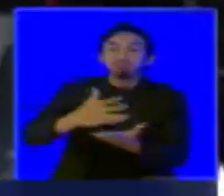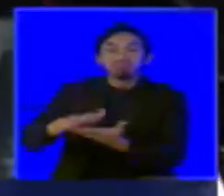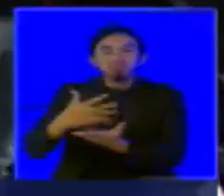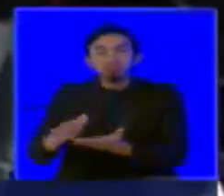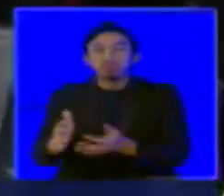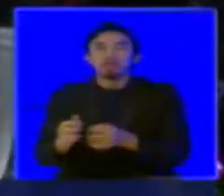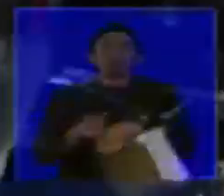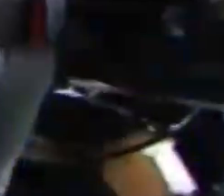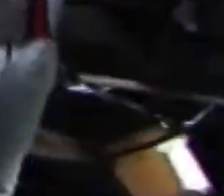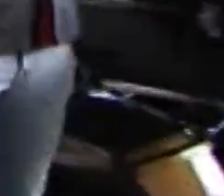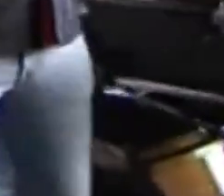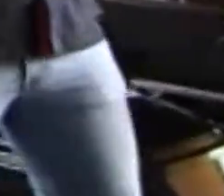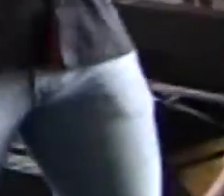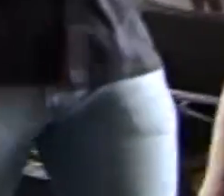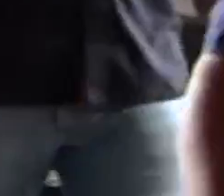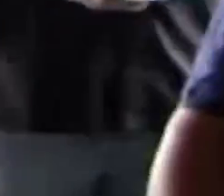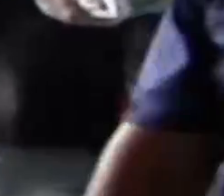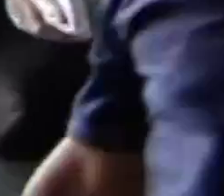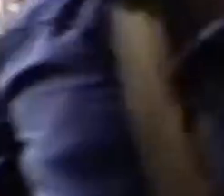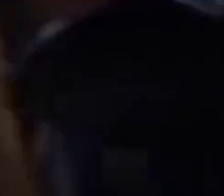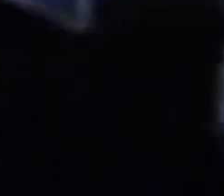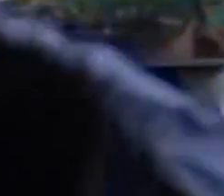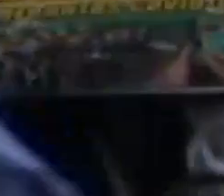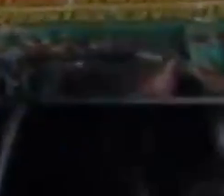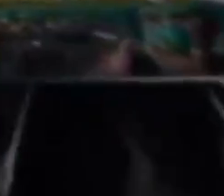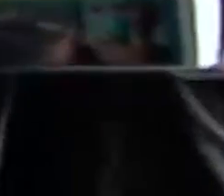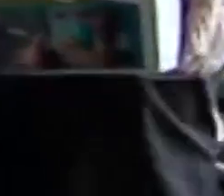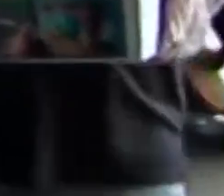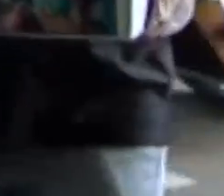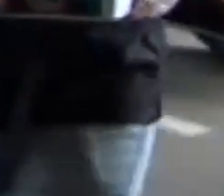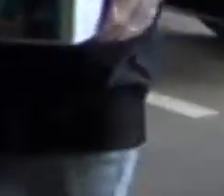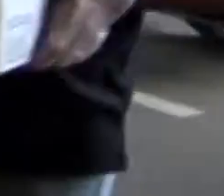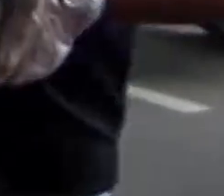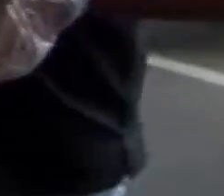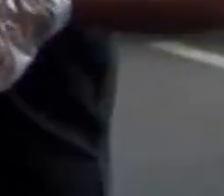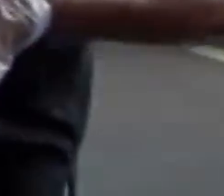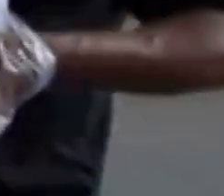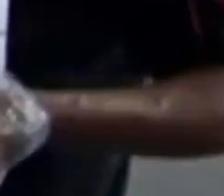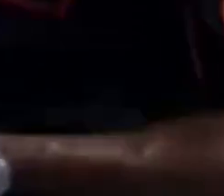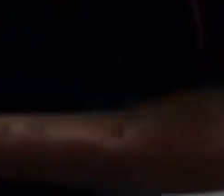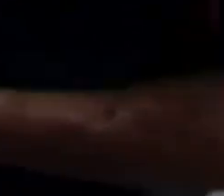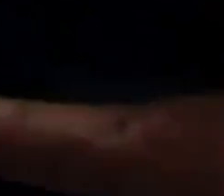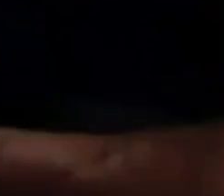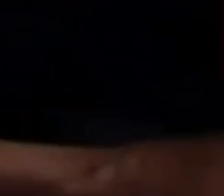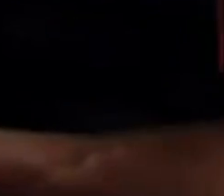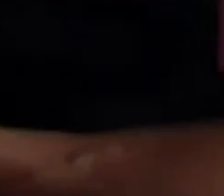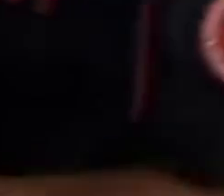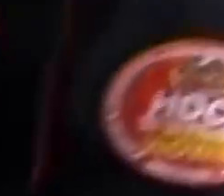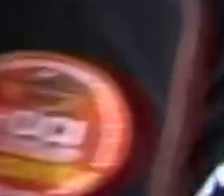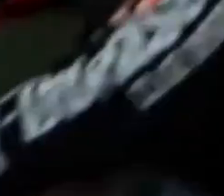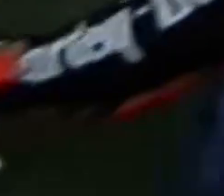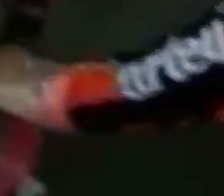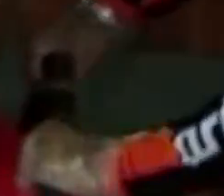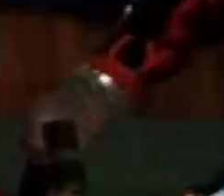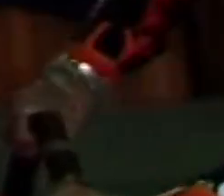APD, cover APD, sabun, dan kita juga hari ini juga memberikan makanan